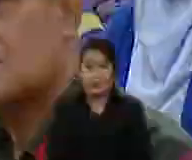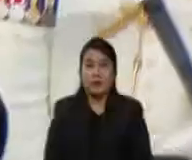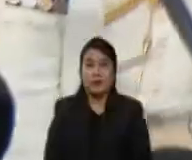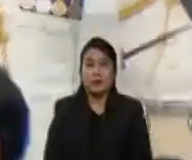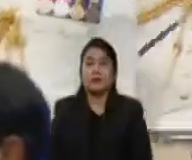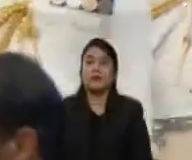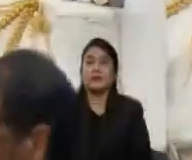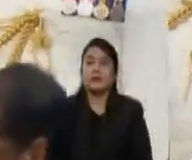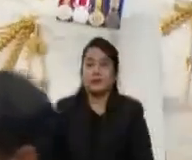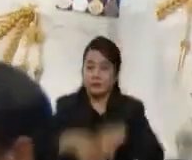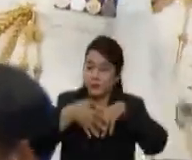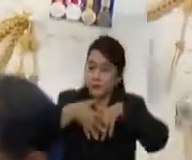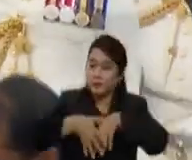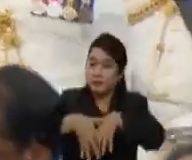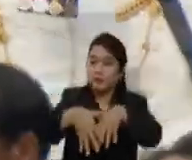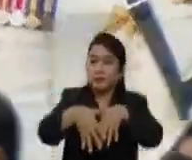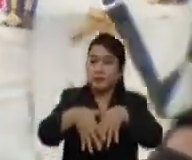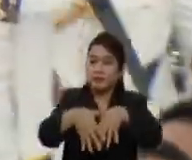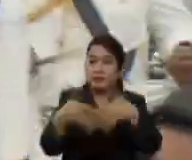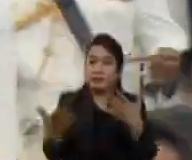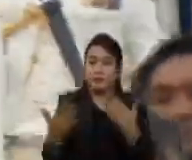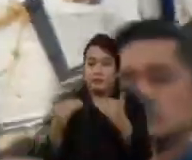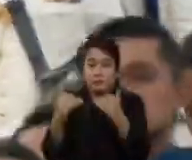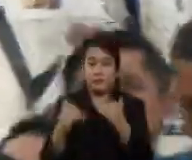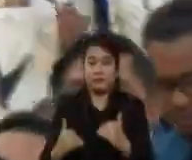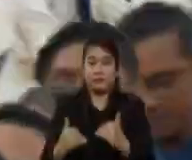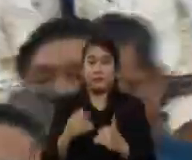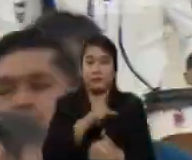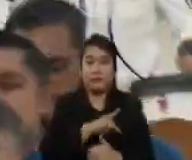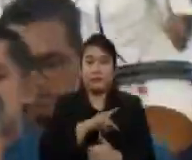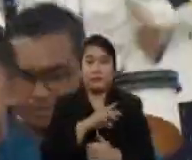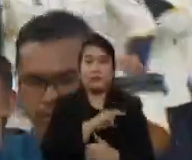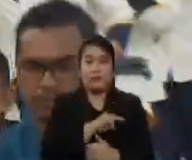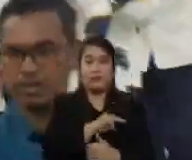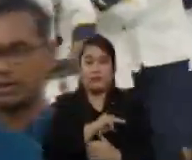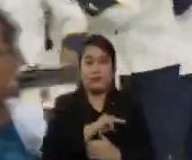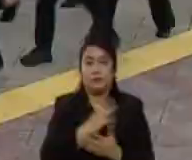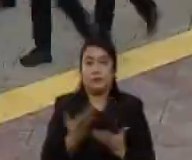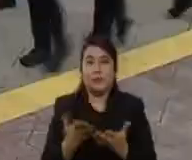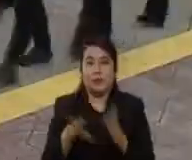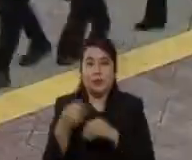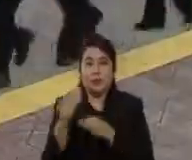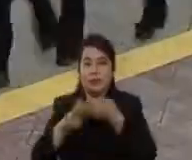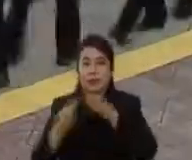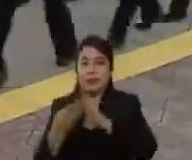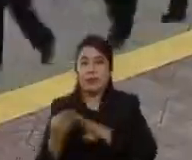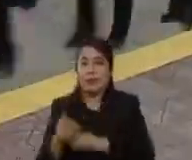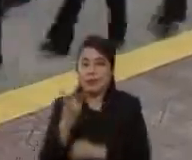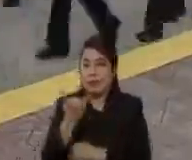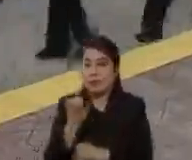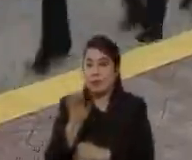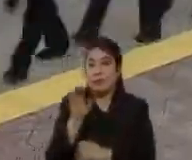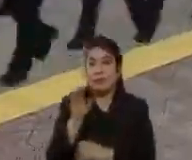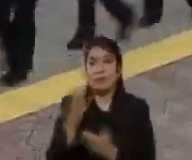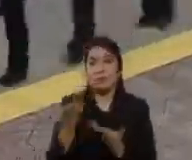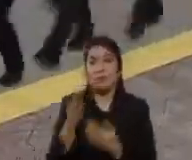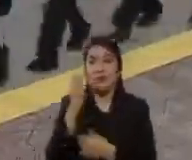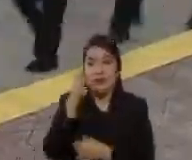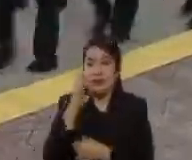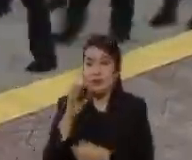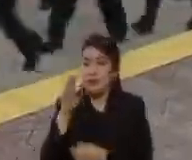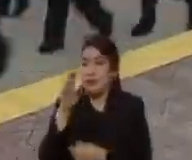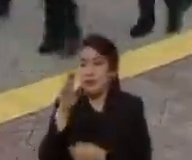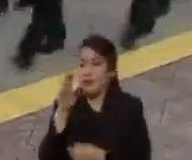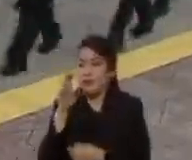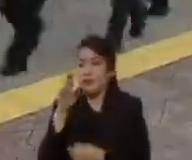Acara perbalisan diteruskan dengan kontinjen Kementerian Pembangunan Luar Bandar diketuai Yang Berusaha Encik Mas Rizal bin